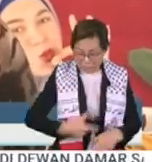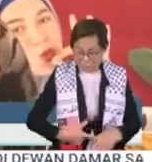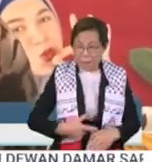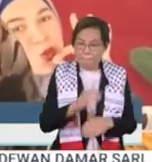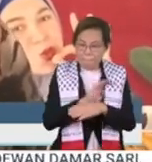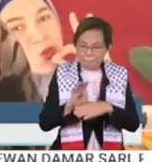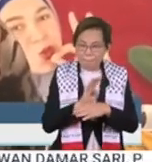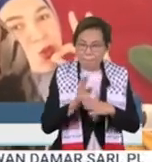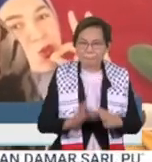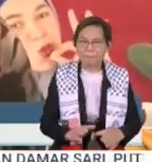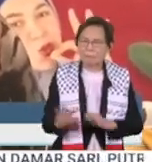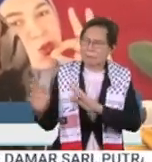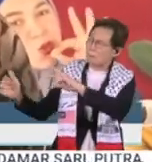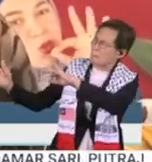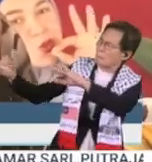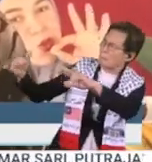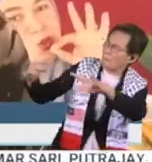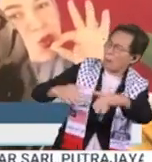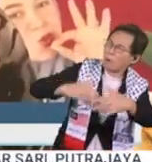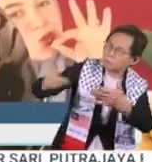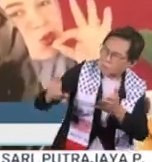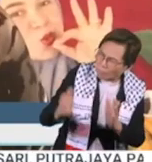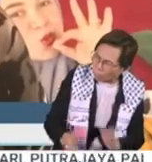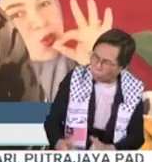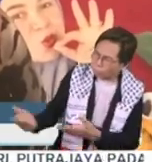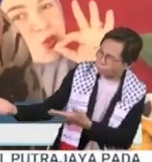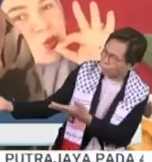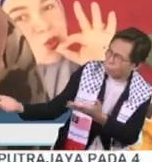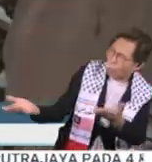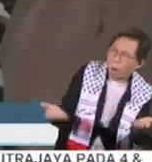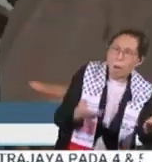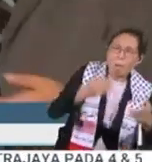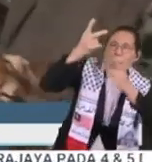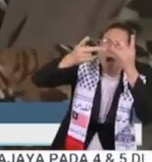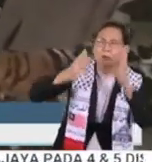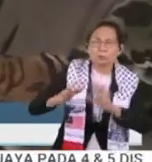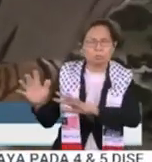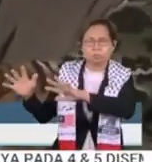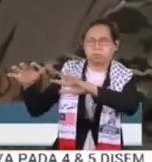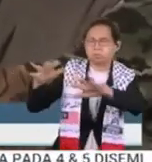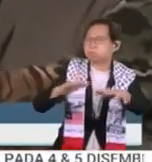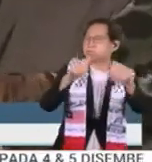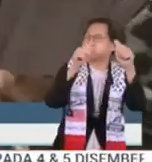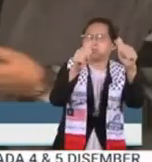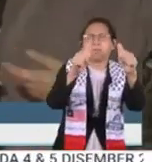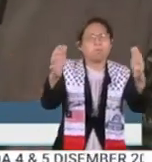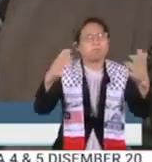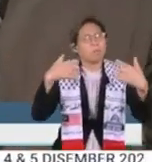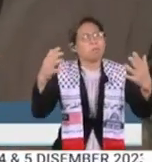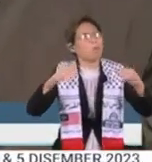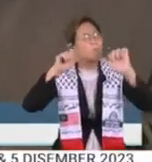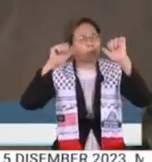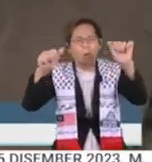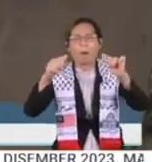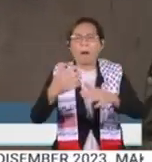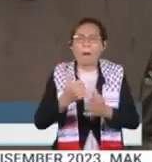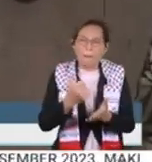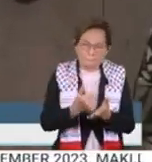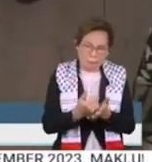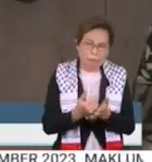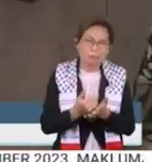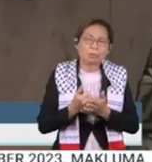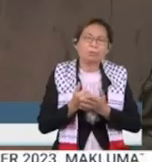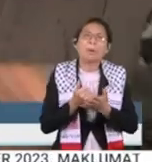dengan kehadiran tetamu kan daripada pelancong sangat best. Sambutan banyak and then dapat